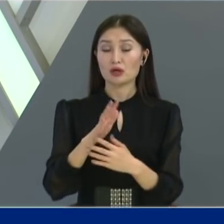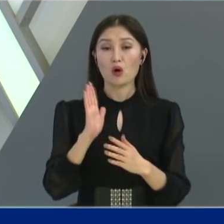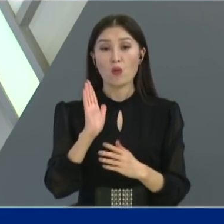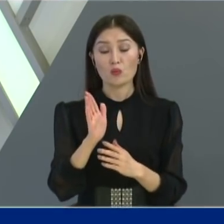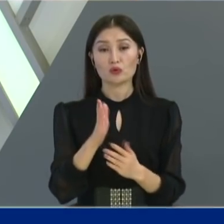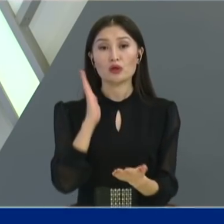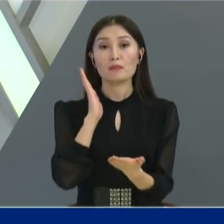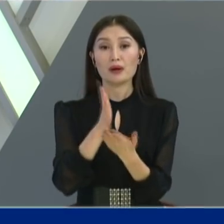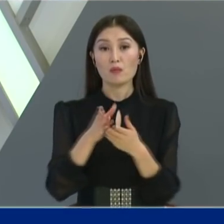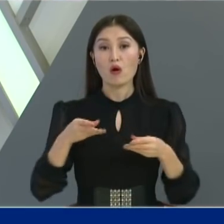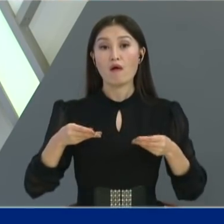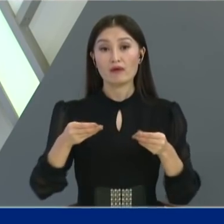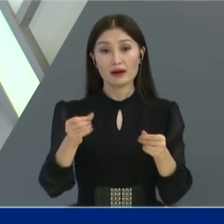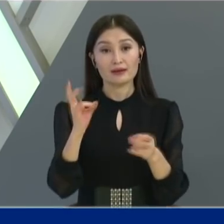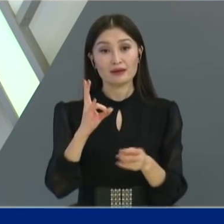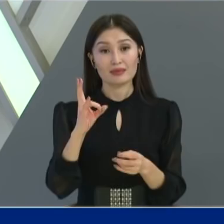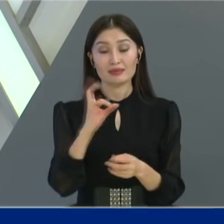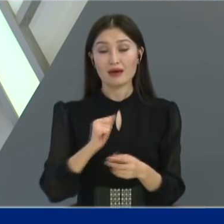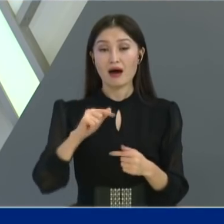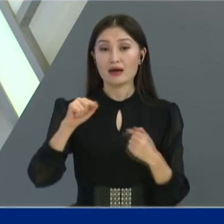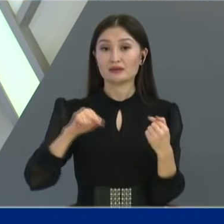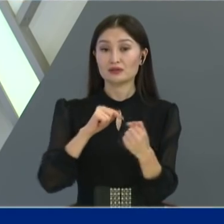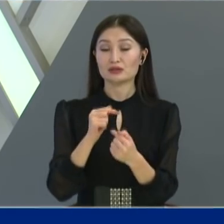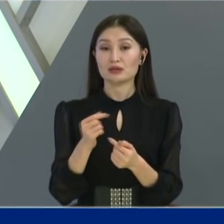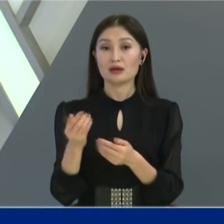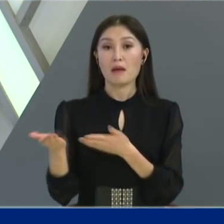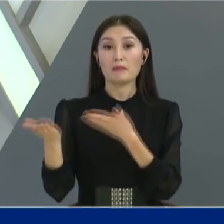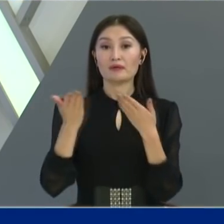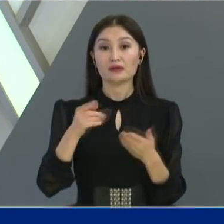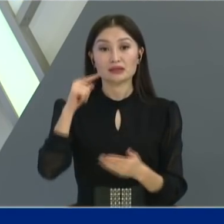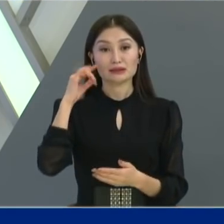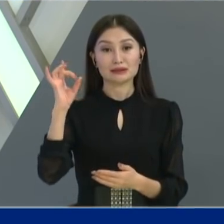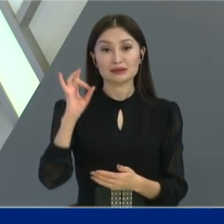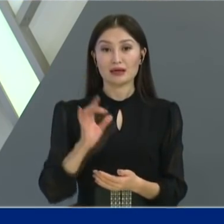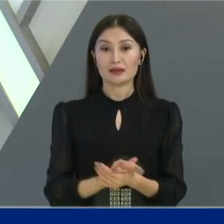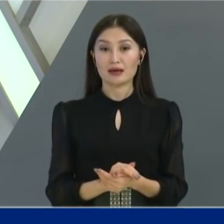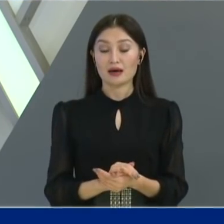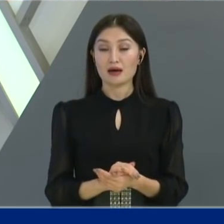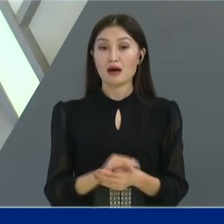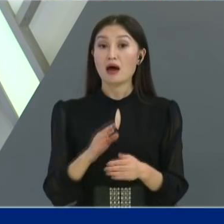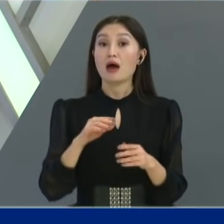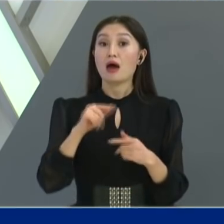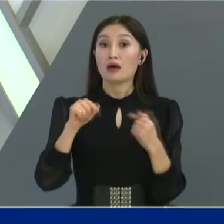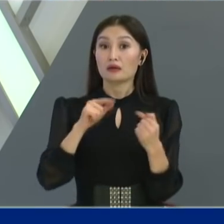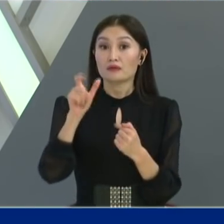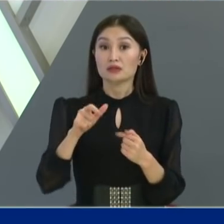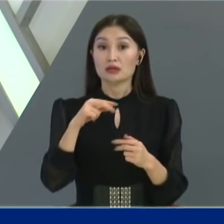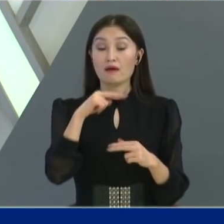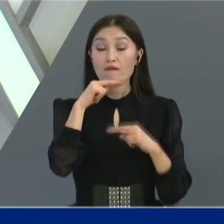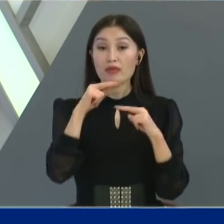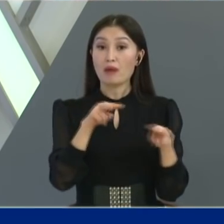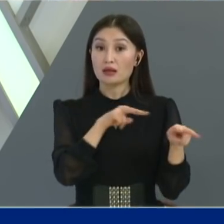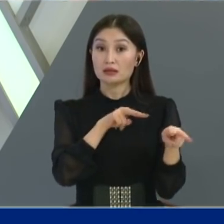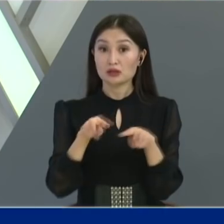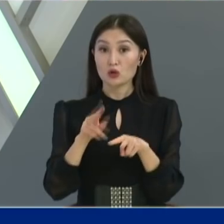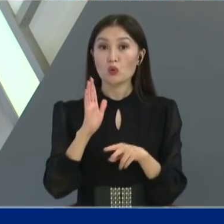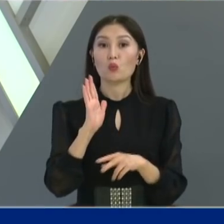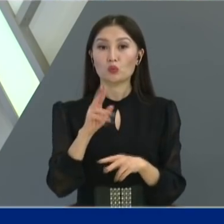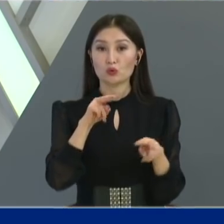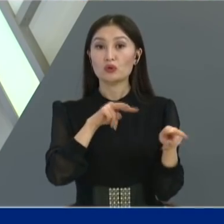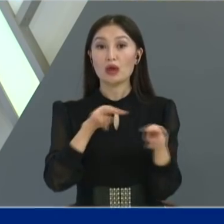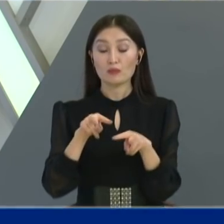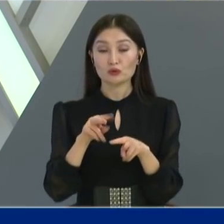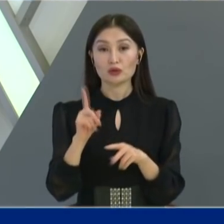иметь прямое влияние на инвестиционную привлекательность Кыргызстана. Потенциальные инвесторы внимательно следят и будут наблюдать